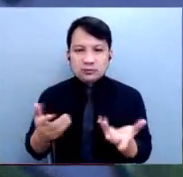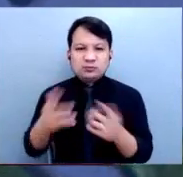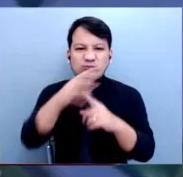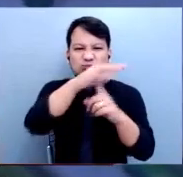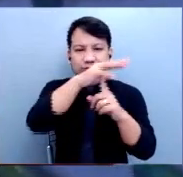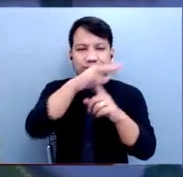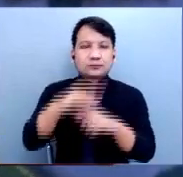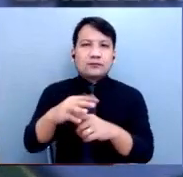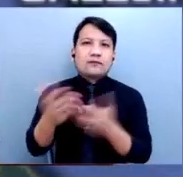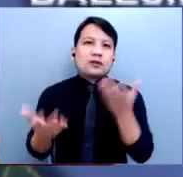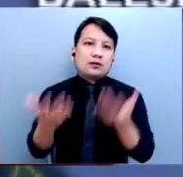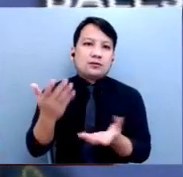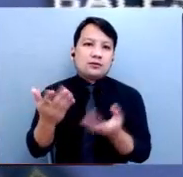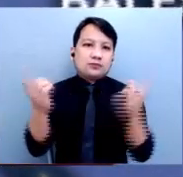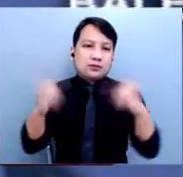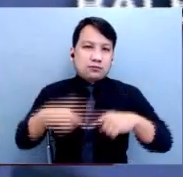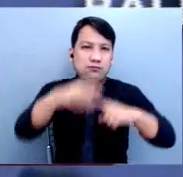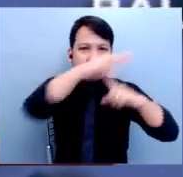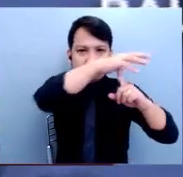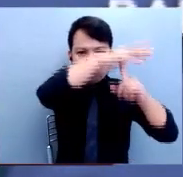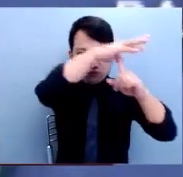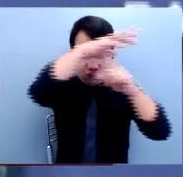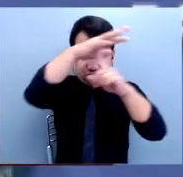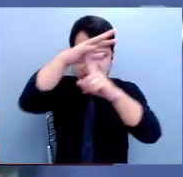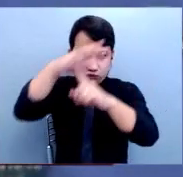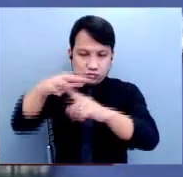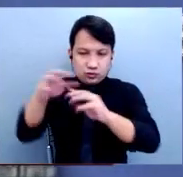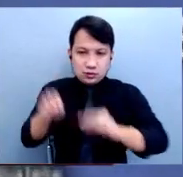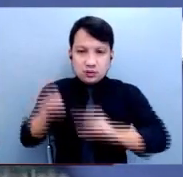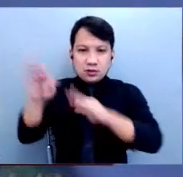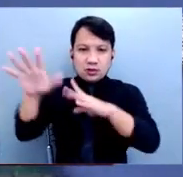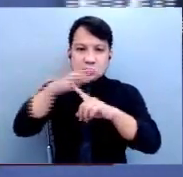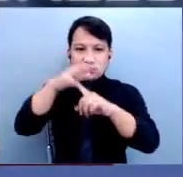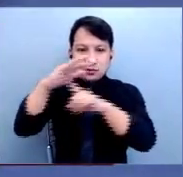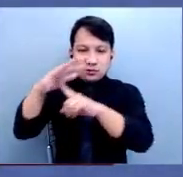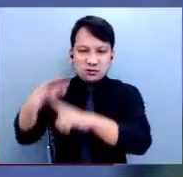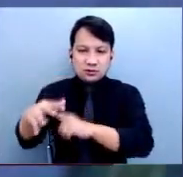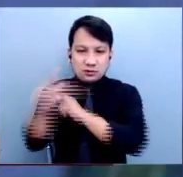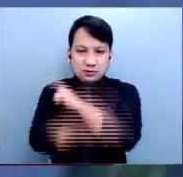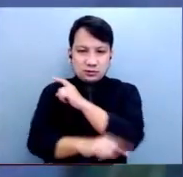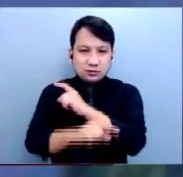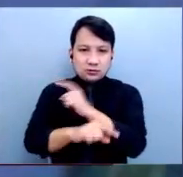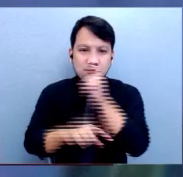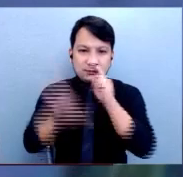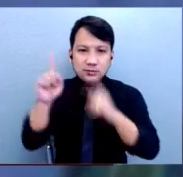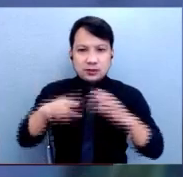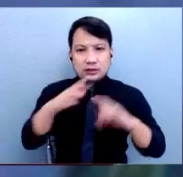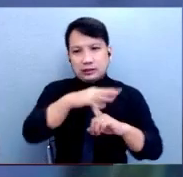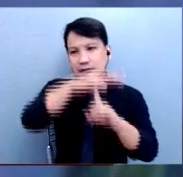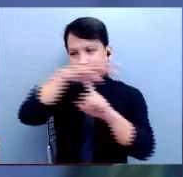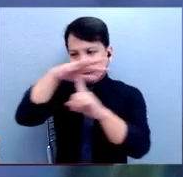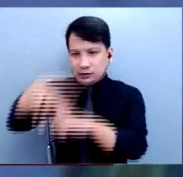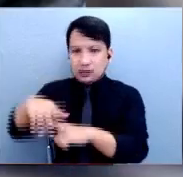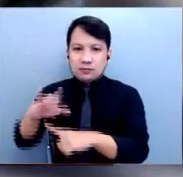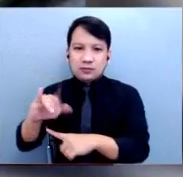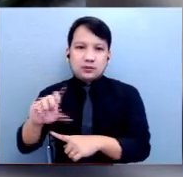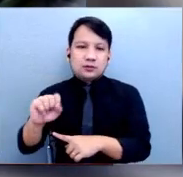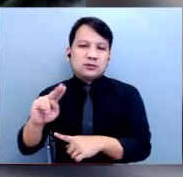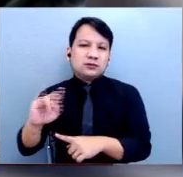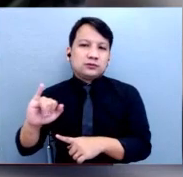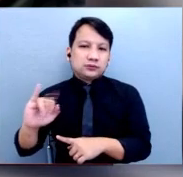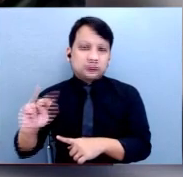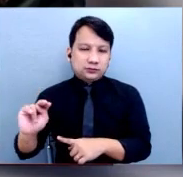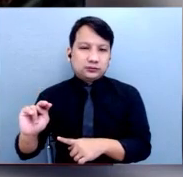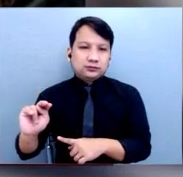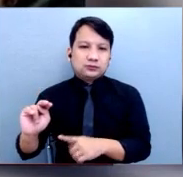Yun pala, bumagsak na ito sa kabundukan ng Real Quezon. Hindi na nakarating sa Balisin. Sa